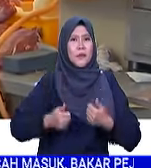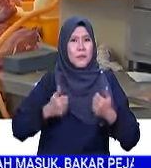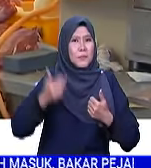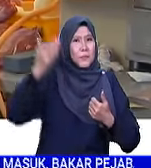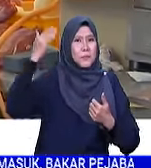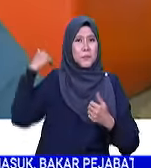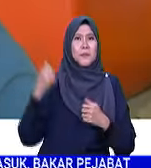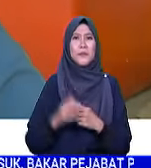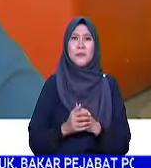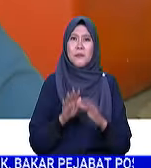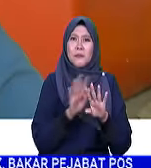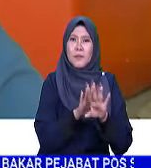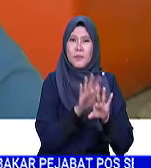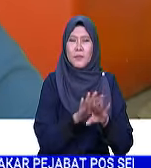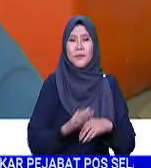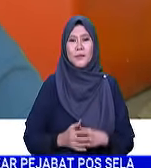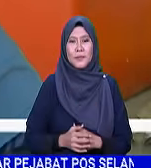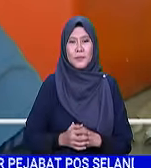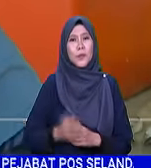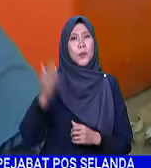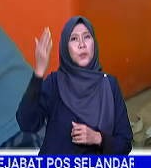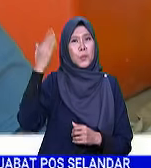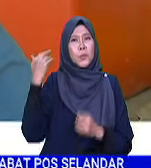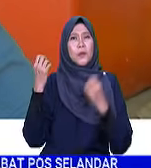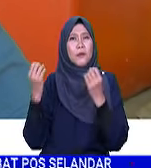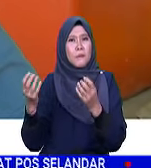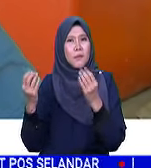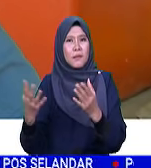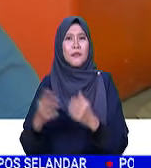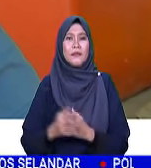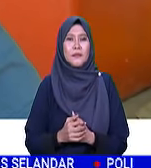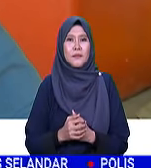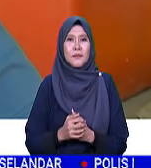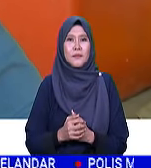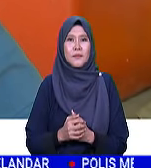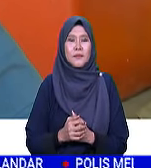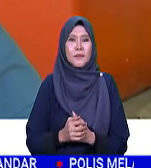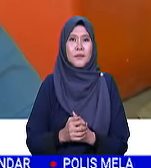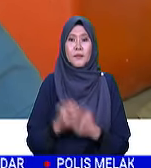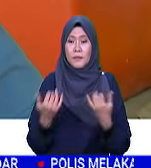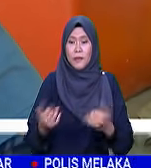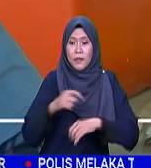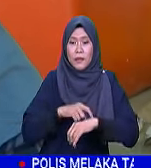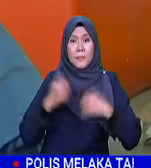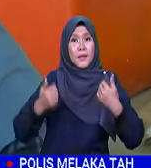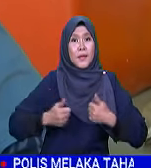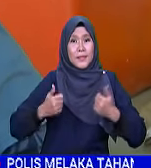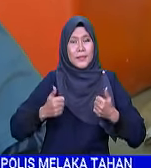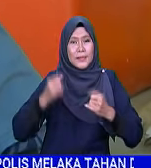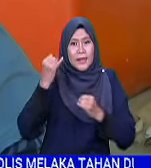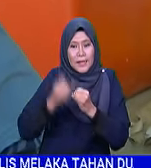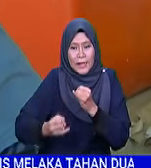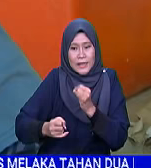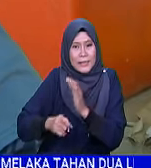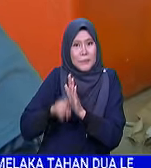ini. Dulu ada orang juga kan. Ya, macam time-time nak raya macam ni, hari last-last